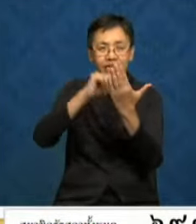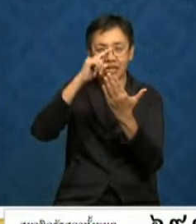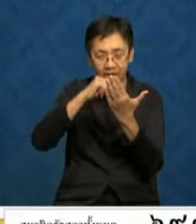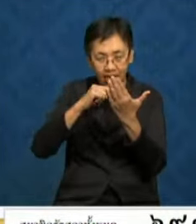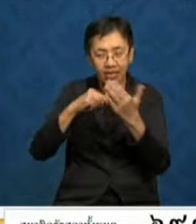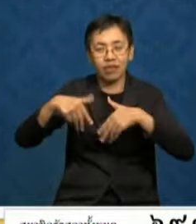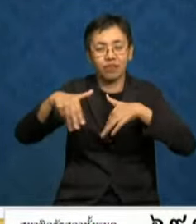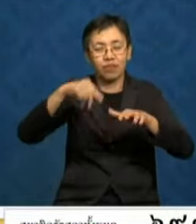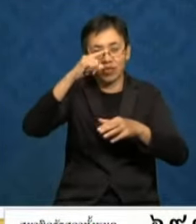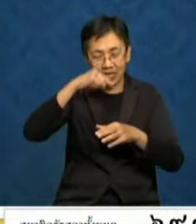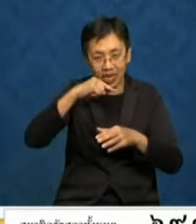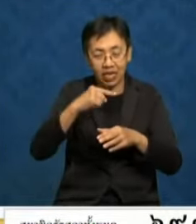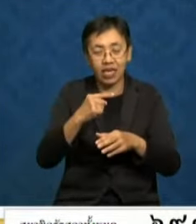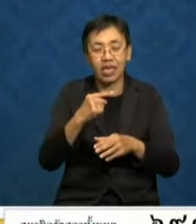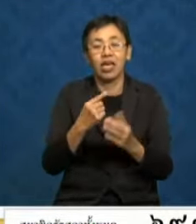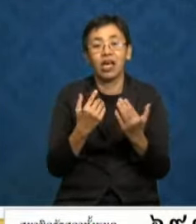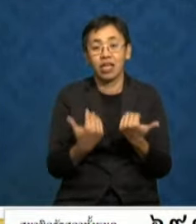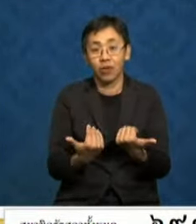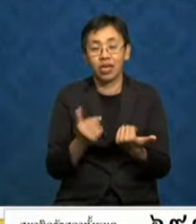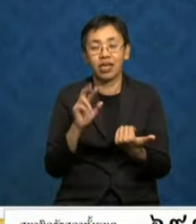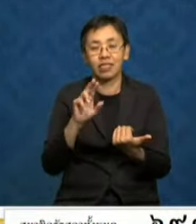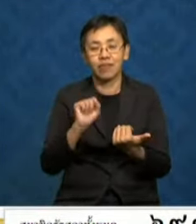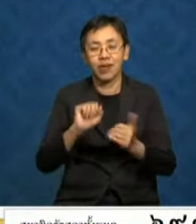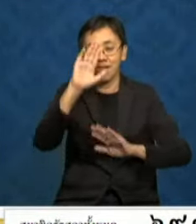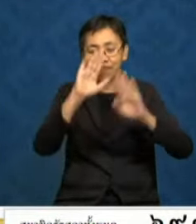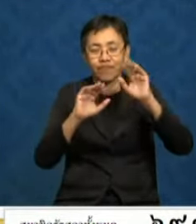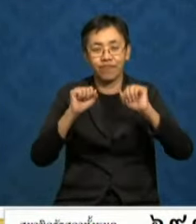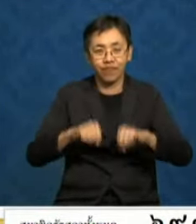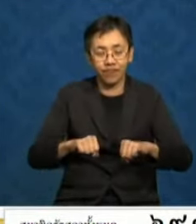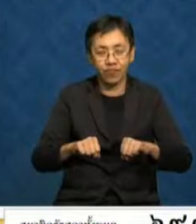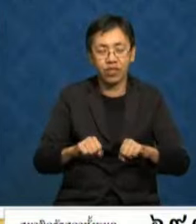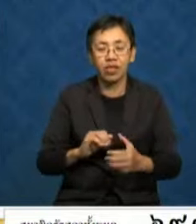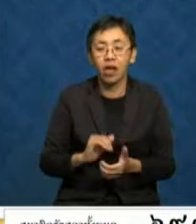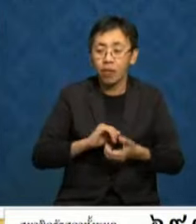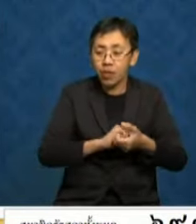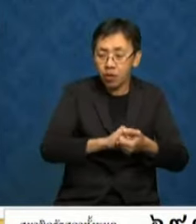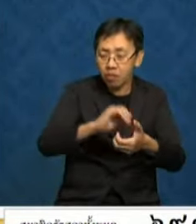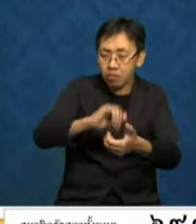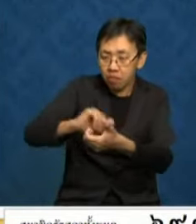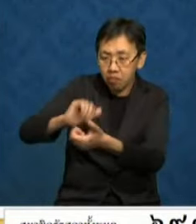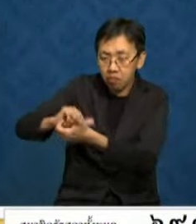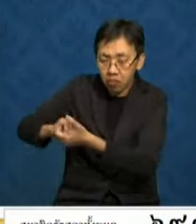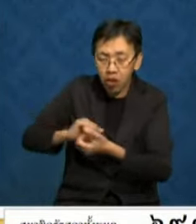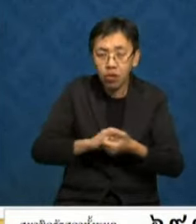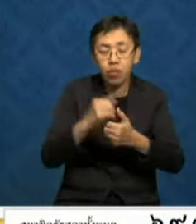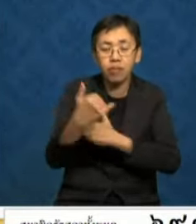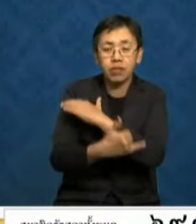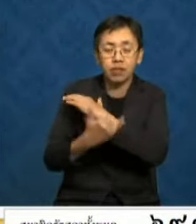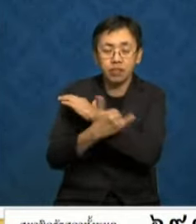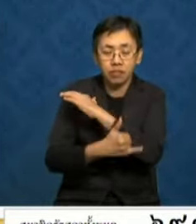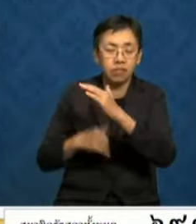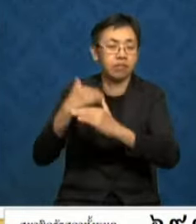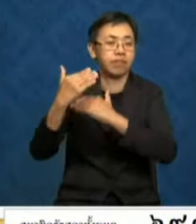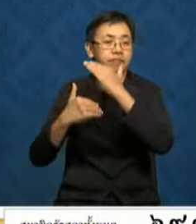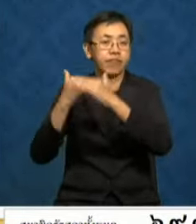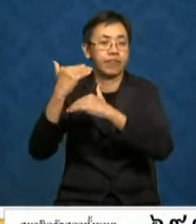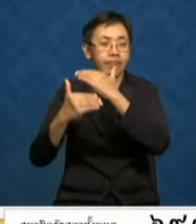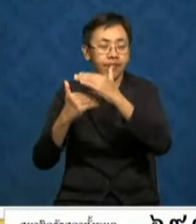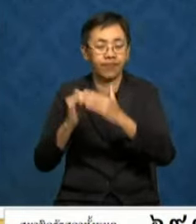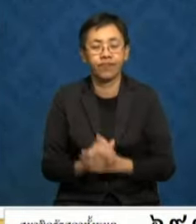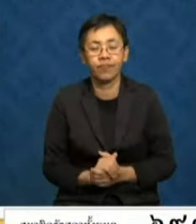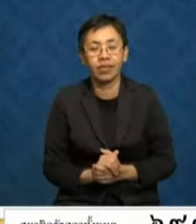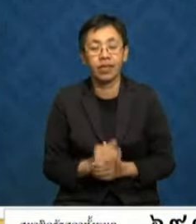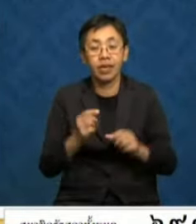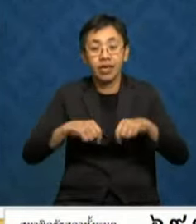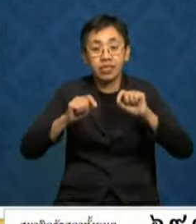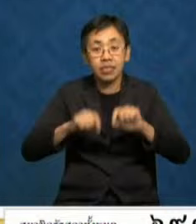ในวันนี้แล้วก็มุ่งยกระดับความสัมพันธ์กับมิตรประเทศให้ก้าวหน้าซึ่งในส่วนของที่ลง